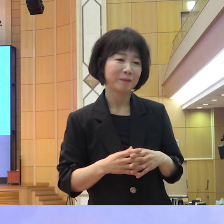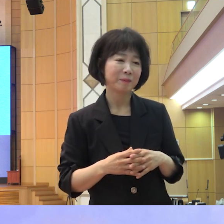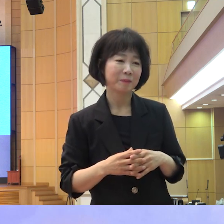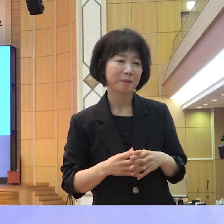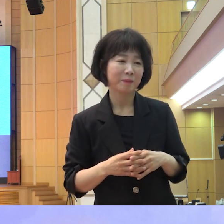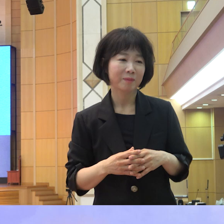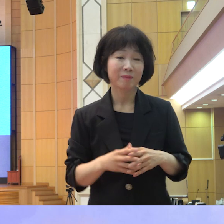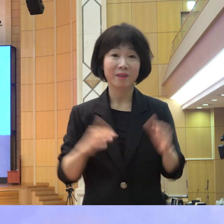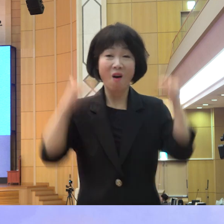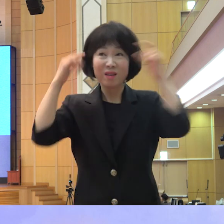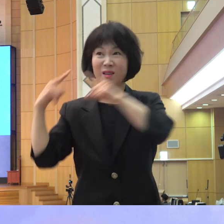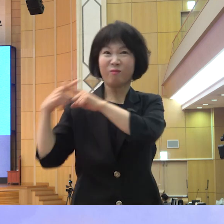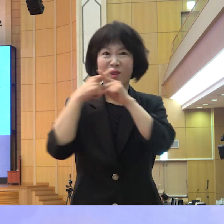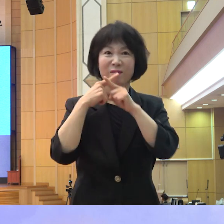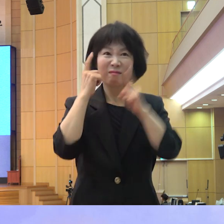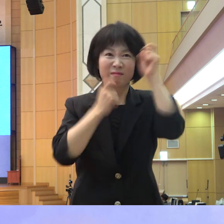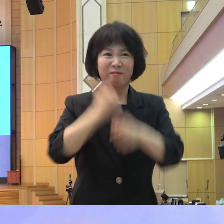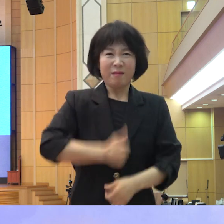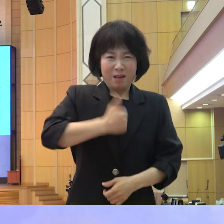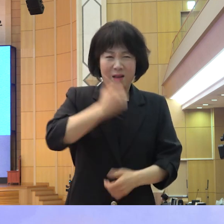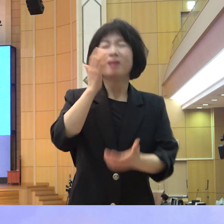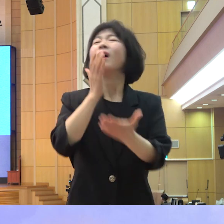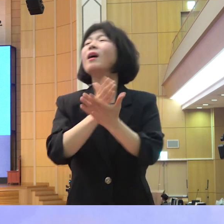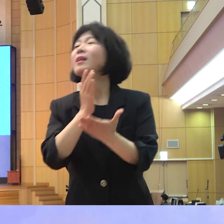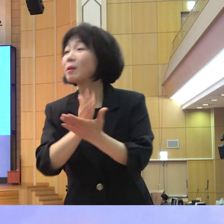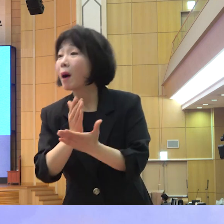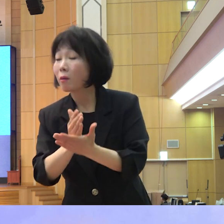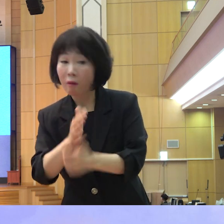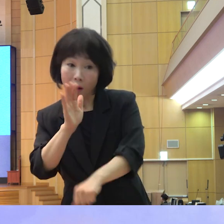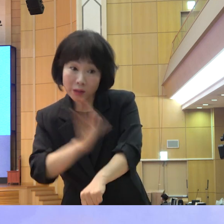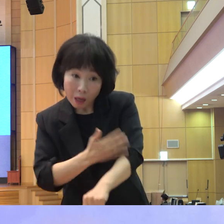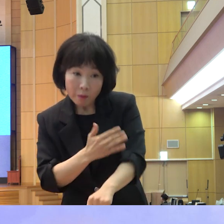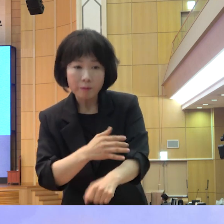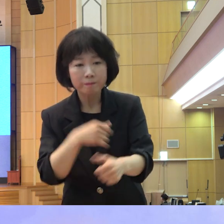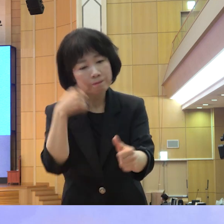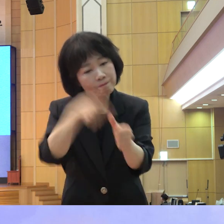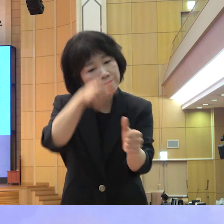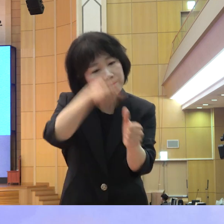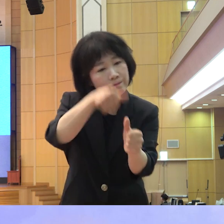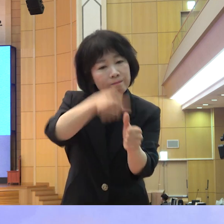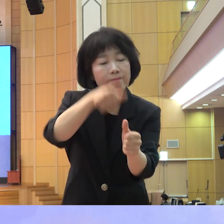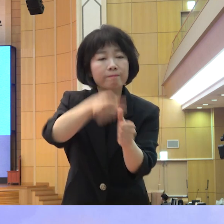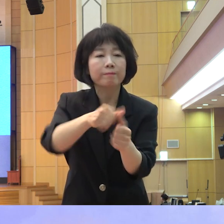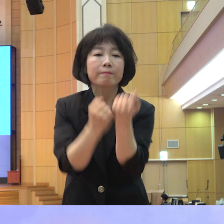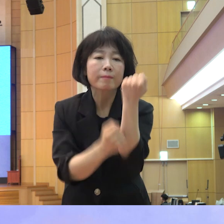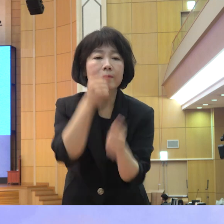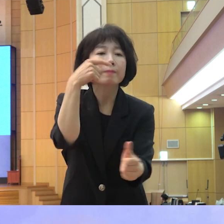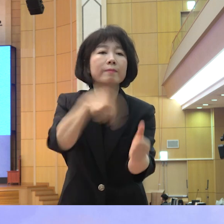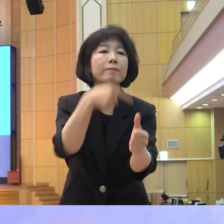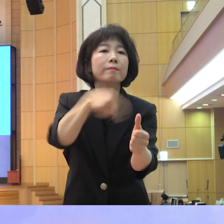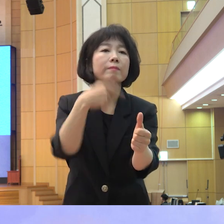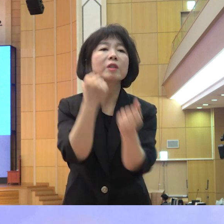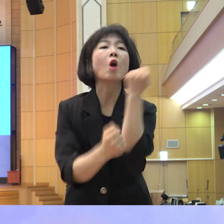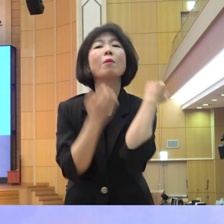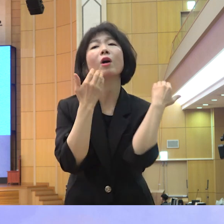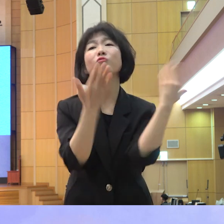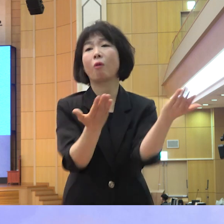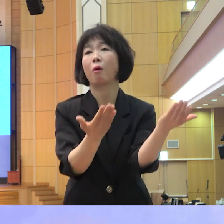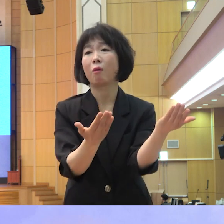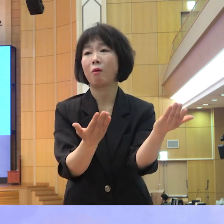무조건 화내고 막 이러지 말고 잘못한 건 분명히 얘기해 줘야죠. 이건 이렇다, 저건 저렇다 라고 얘기해 줘야